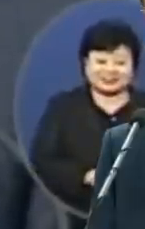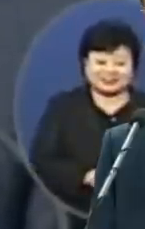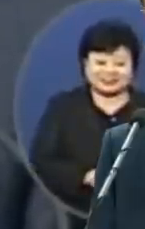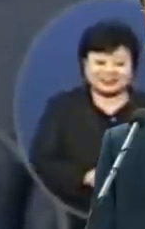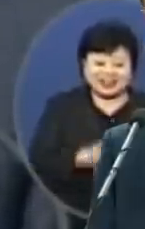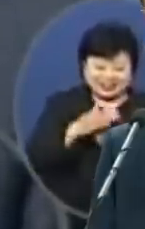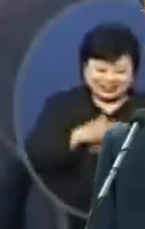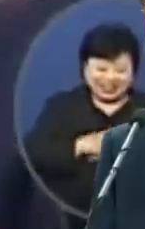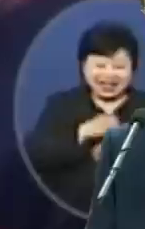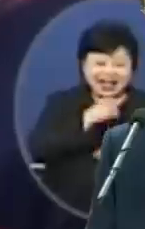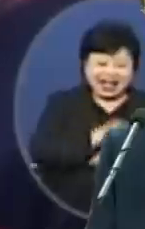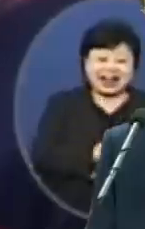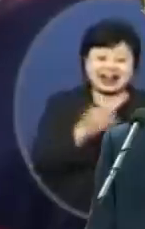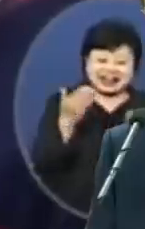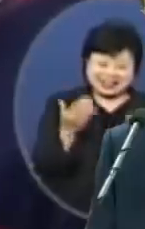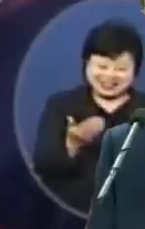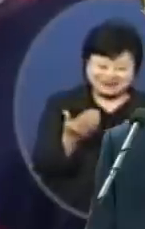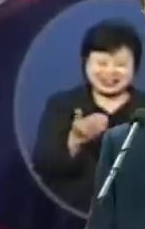내가 할 일입니다.